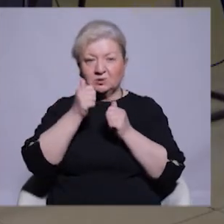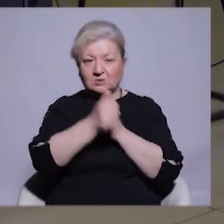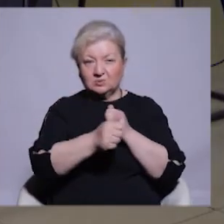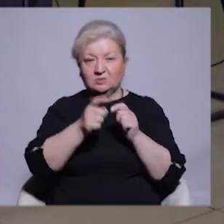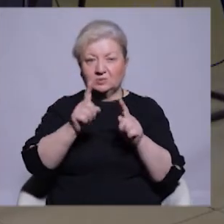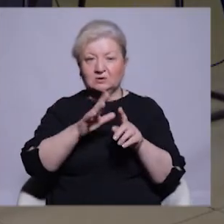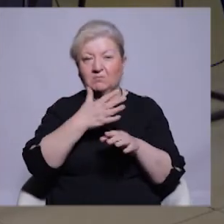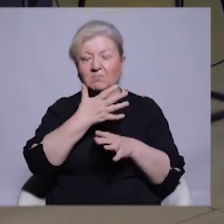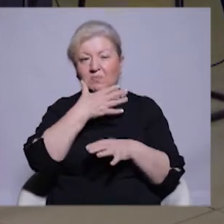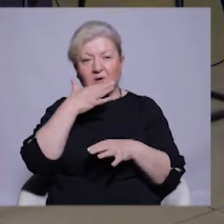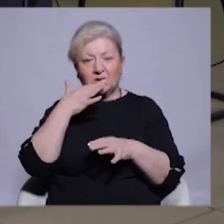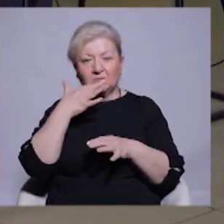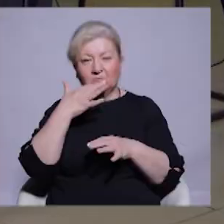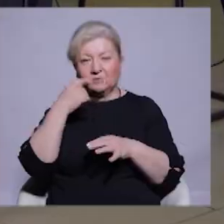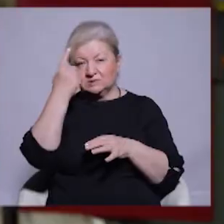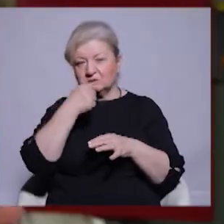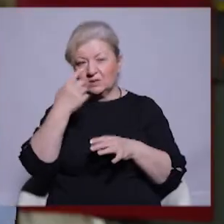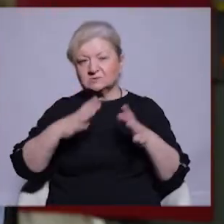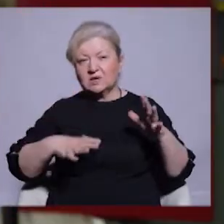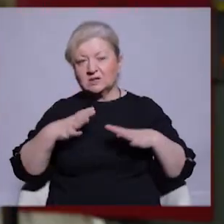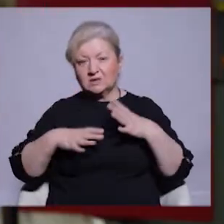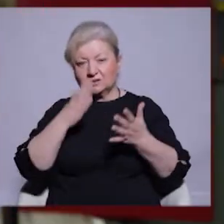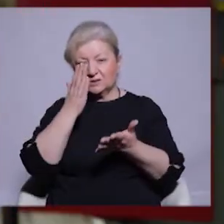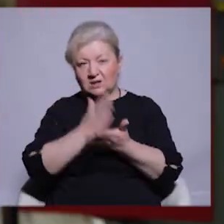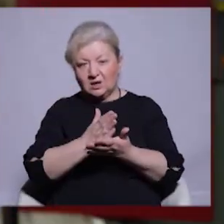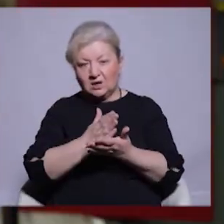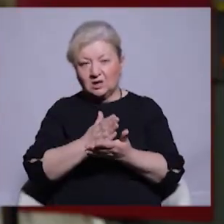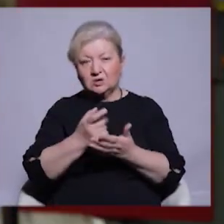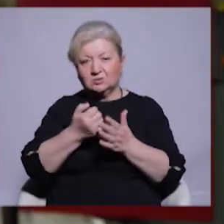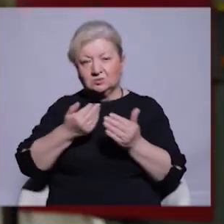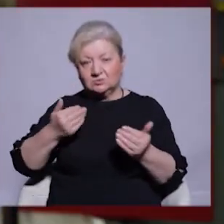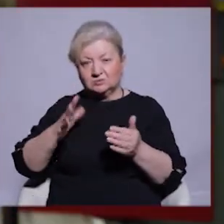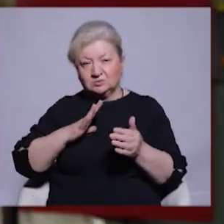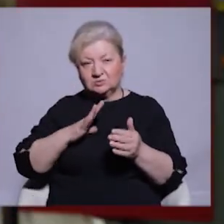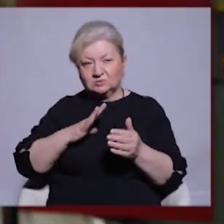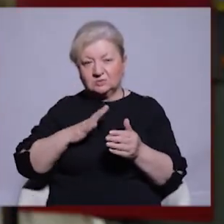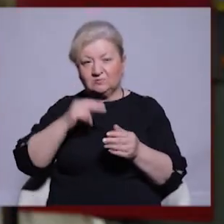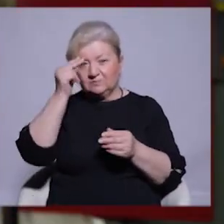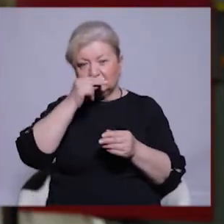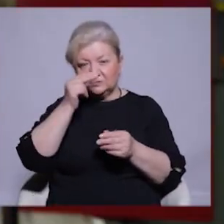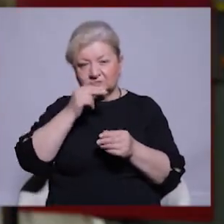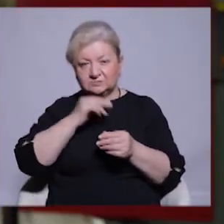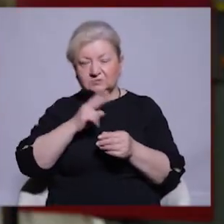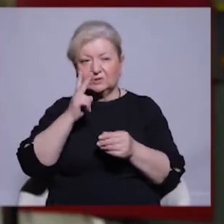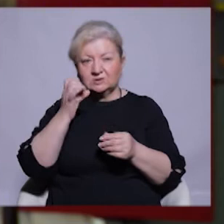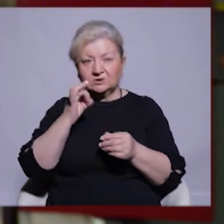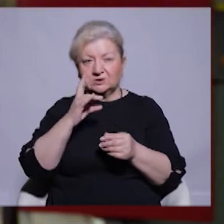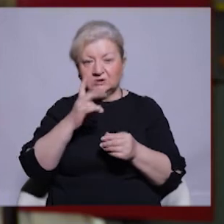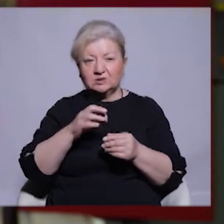რადგან ბევრი სახის ენერგია არსებობს, ხომ? ცოტა ხნის წინ ჩვენ ძალიან სპეციფიურად შევისწავლეთ